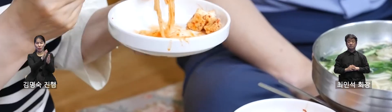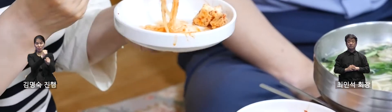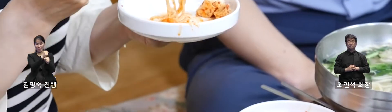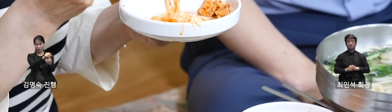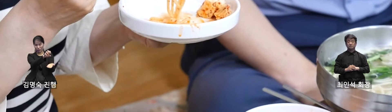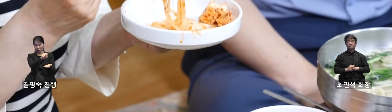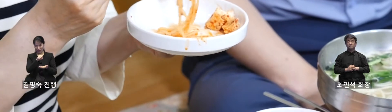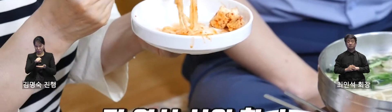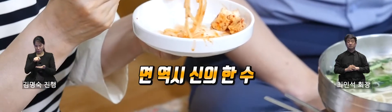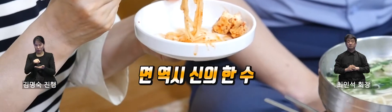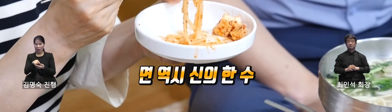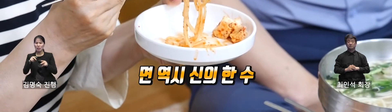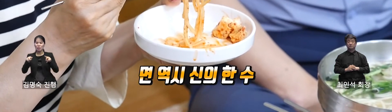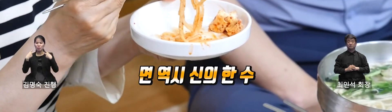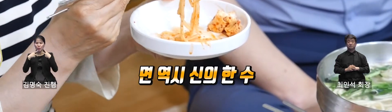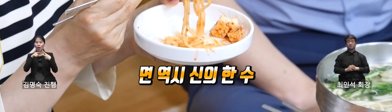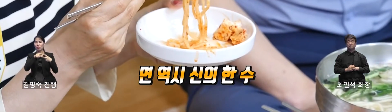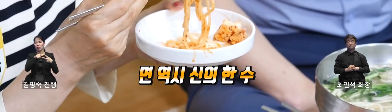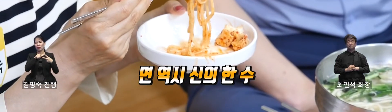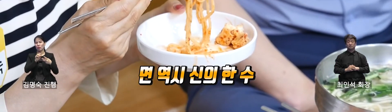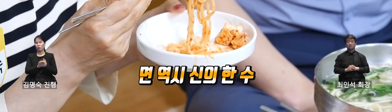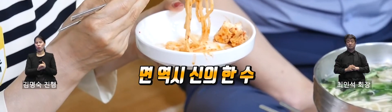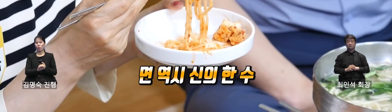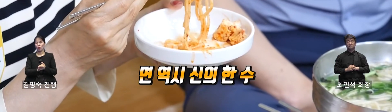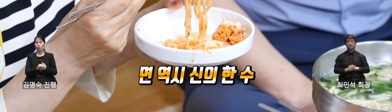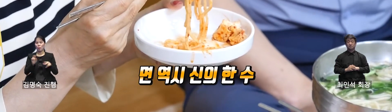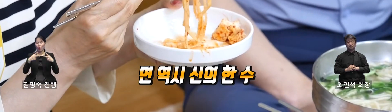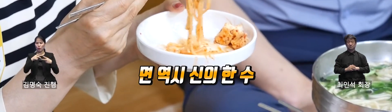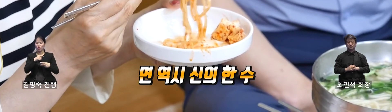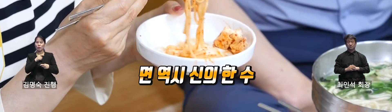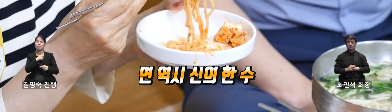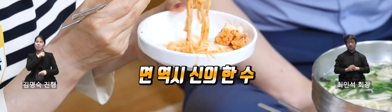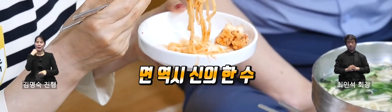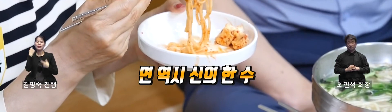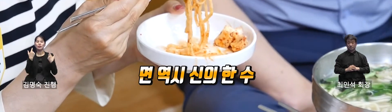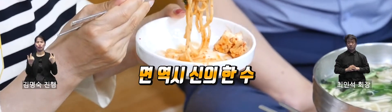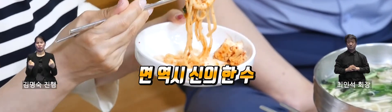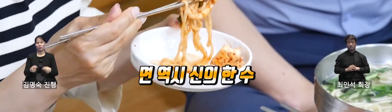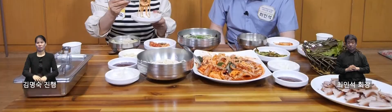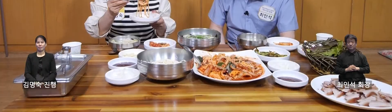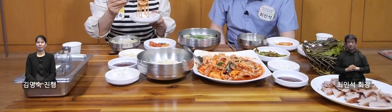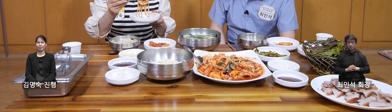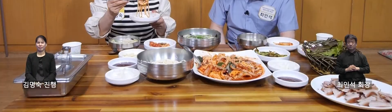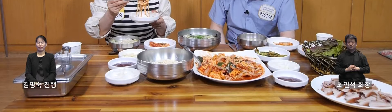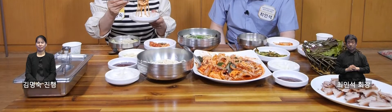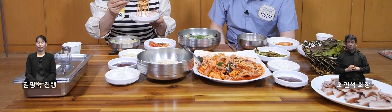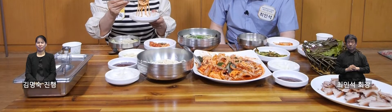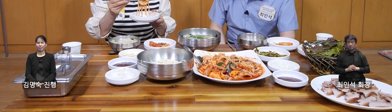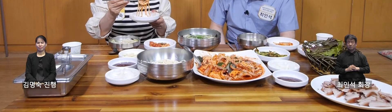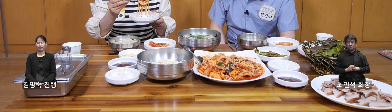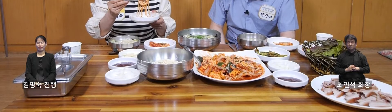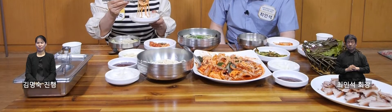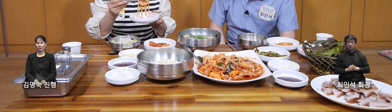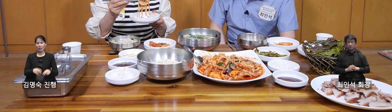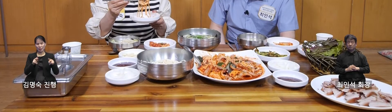이 면도 사실 한수. 네, 신의 한수 같아요. 그